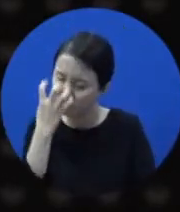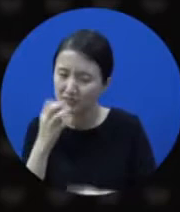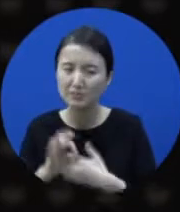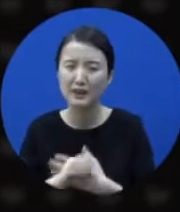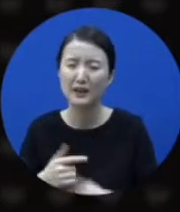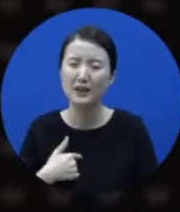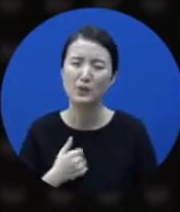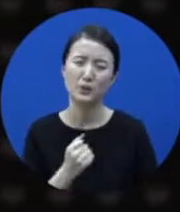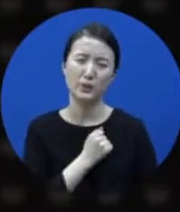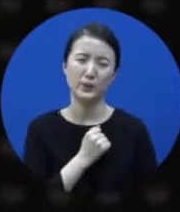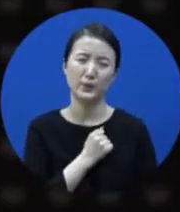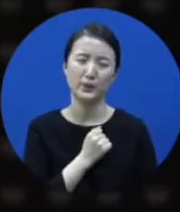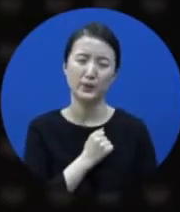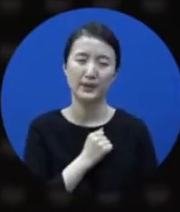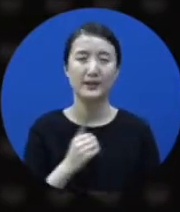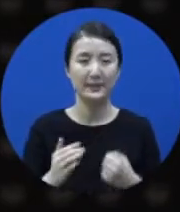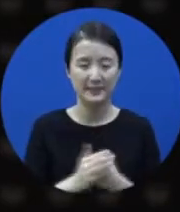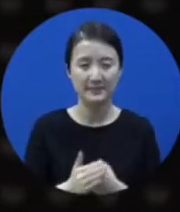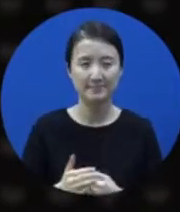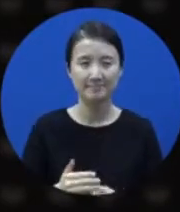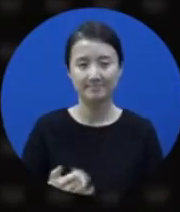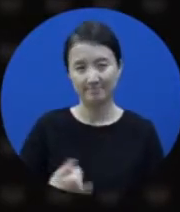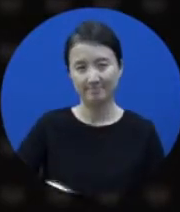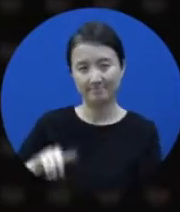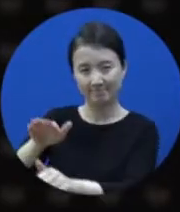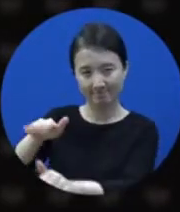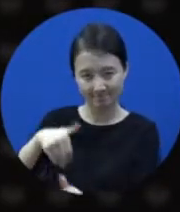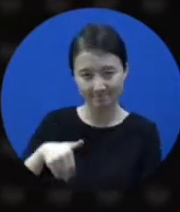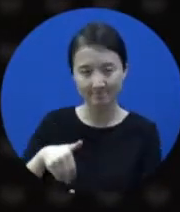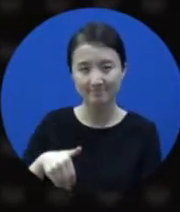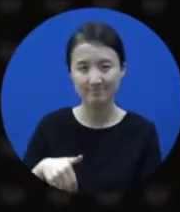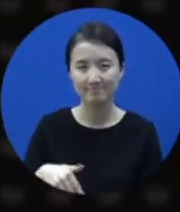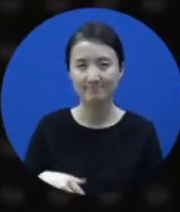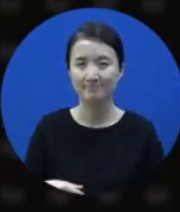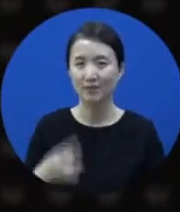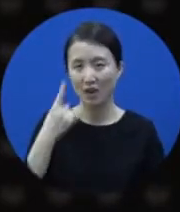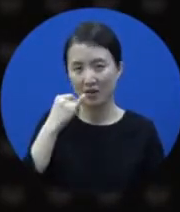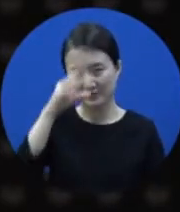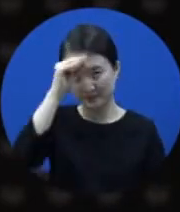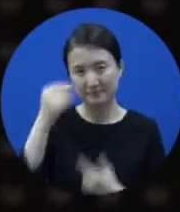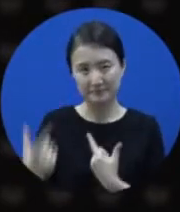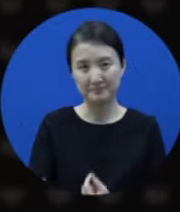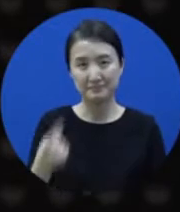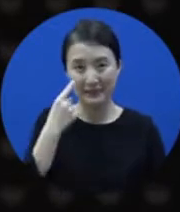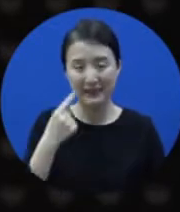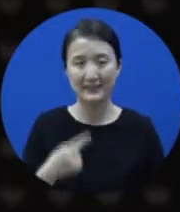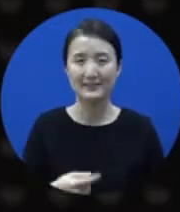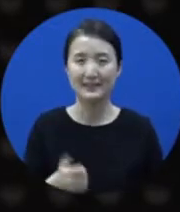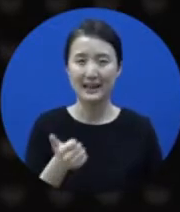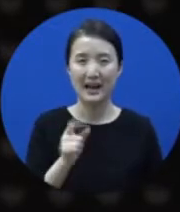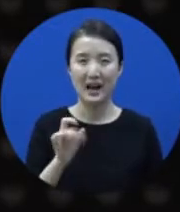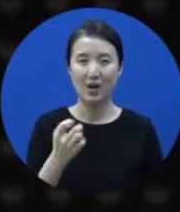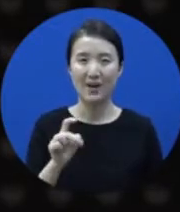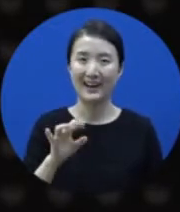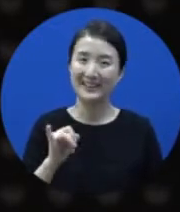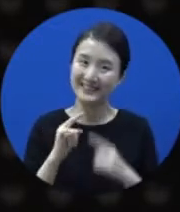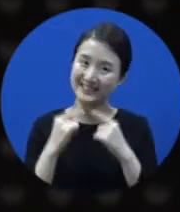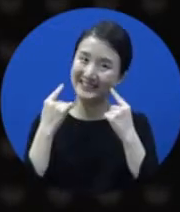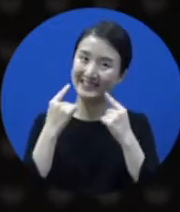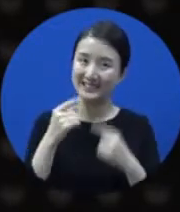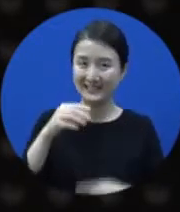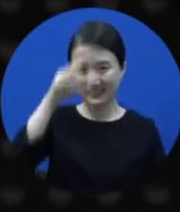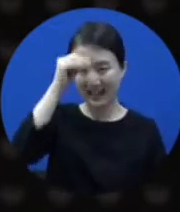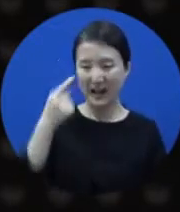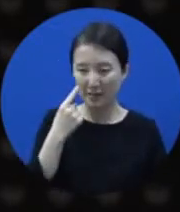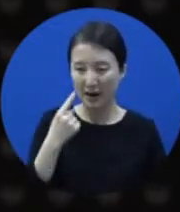아침에 불렀어요. 학교 가기 전에, 자, 엄마 따라해봐. 하와이, 와이키키 했던 우리 애가 하와이, 와이키키.